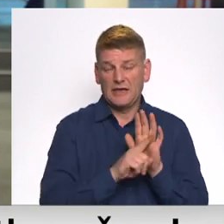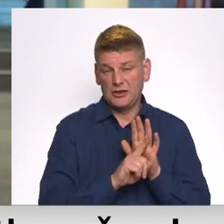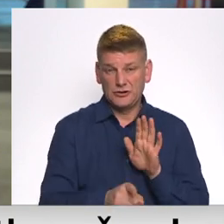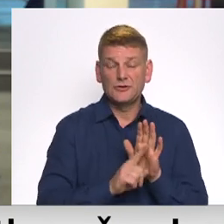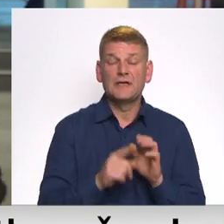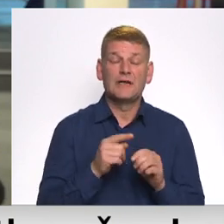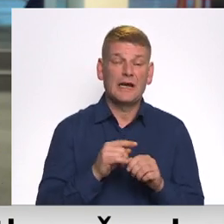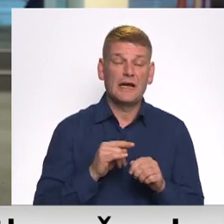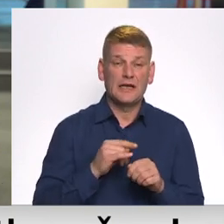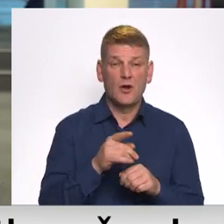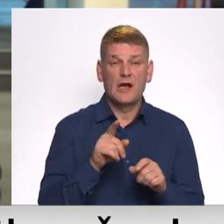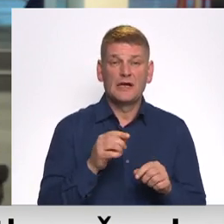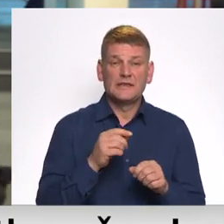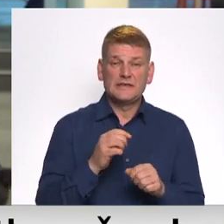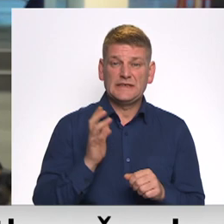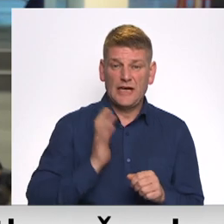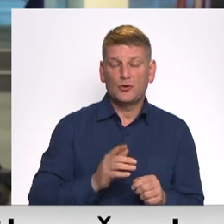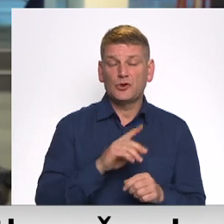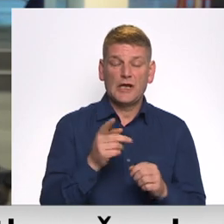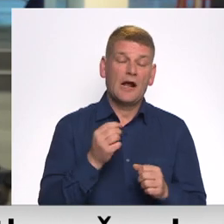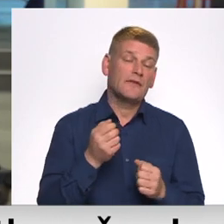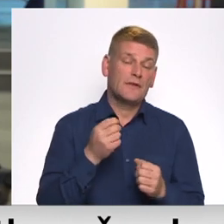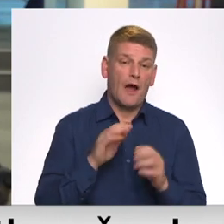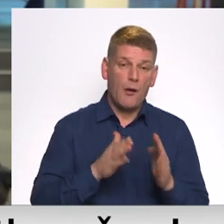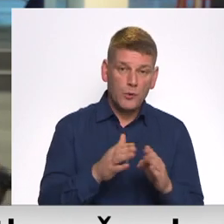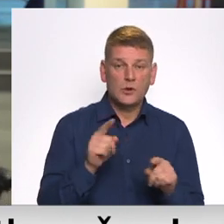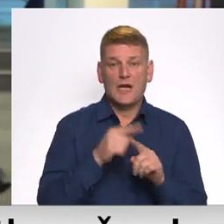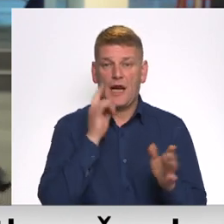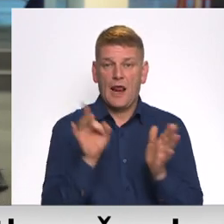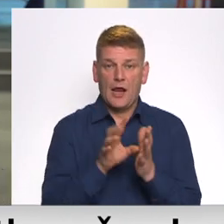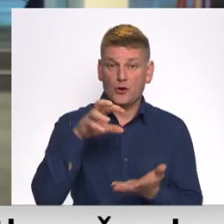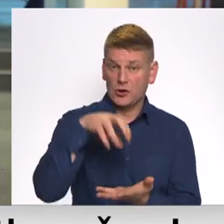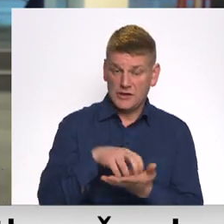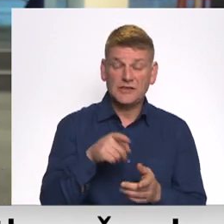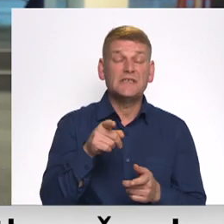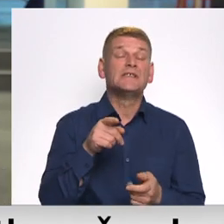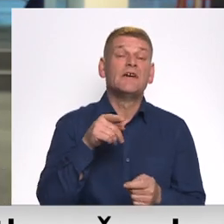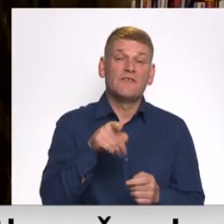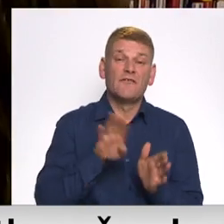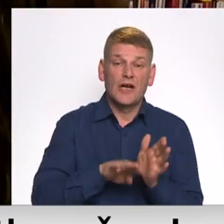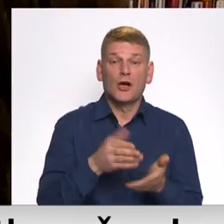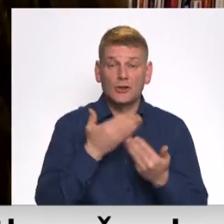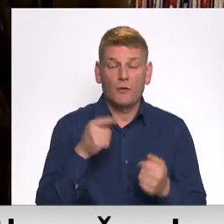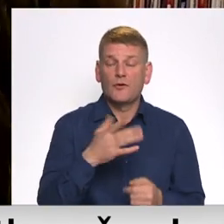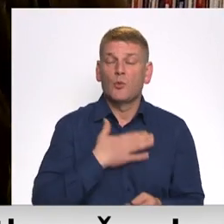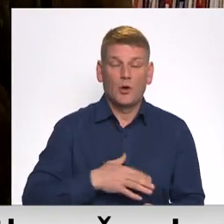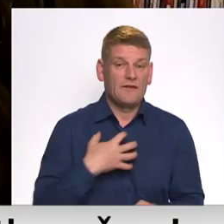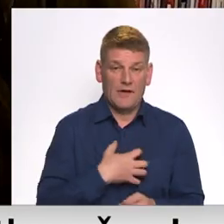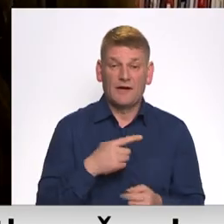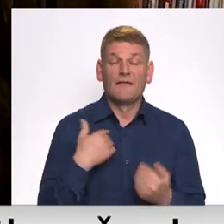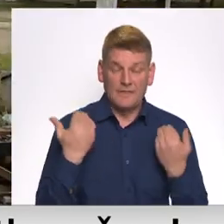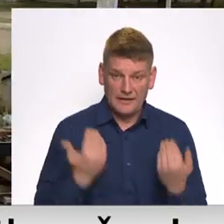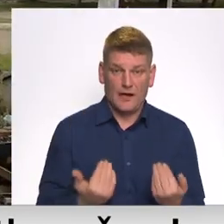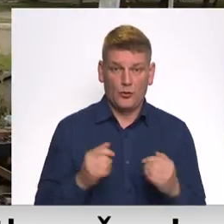gan apkurs, tātad stacijas, tātad gan arī elektrostacijas, un viņiem vienkārši nav, viņiem ir vajadzīgs un vajadzīgs ir tulīt un